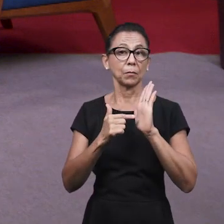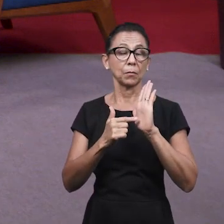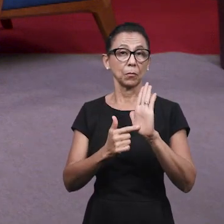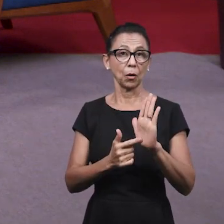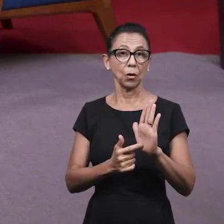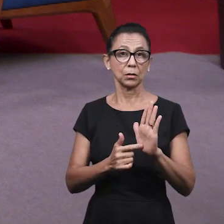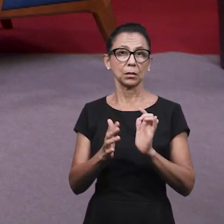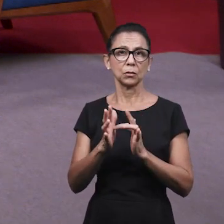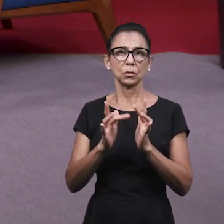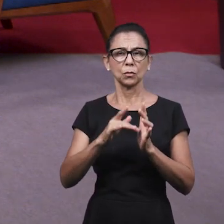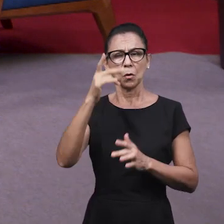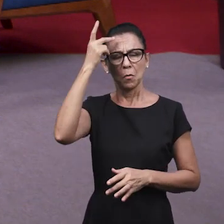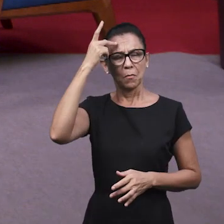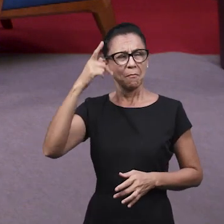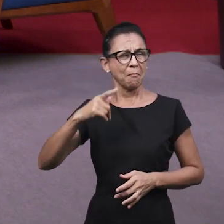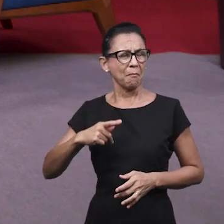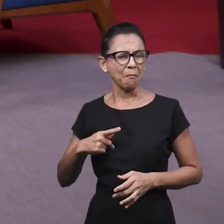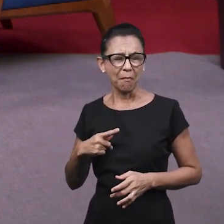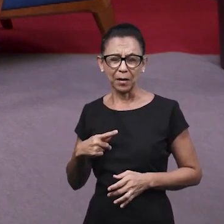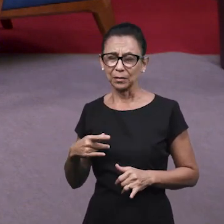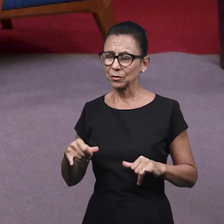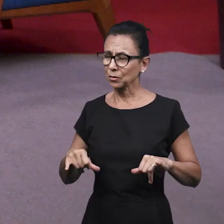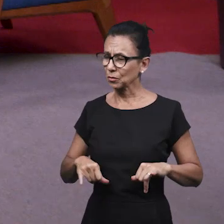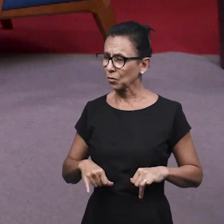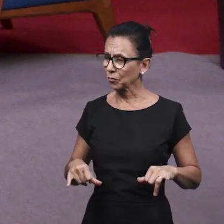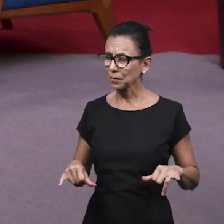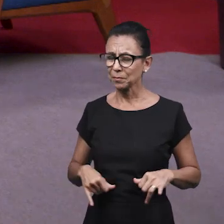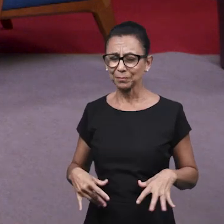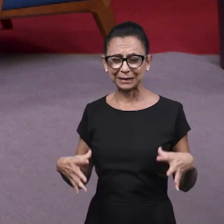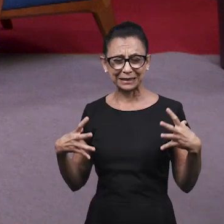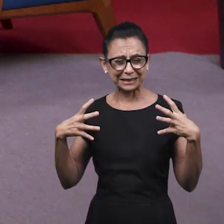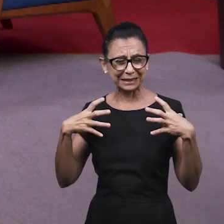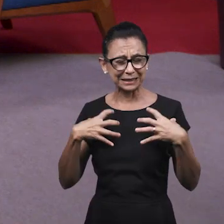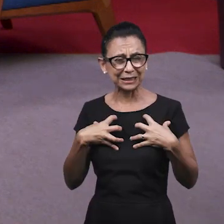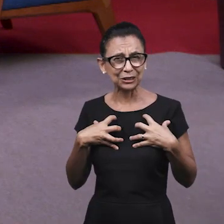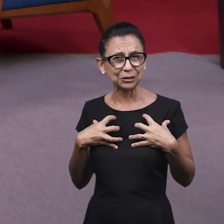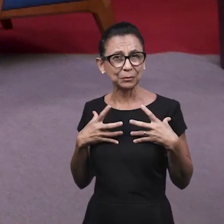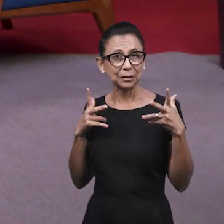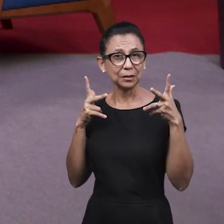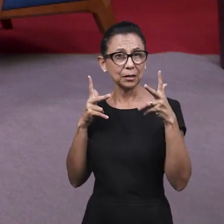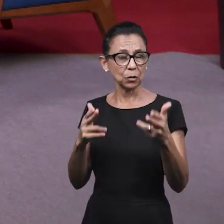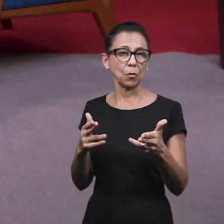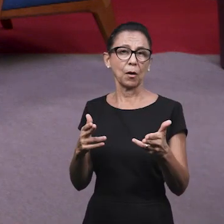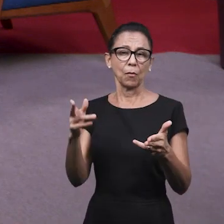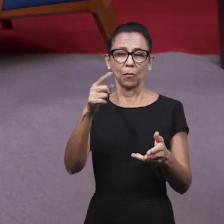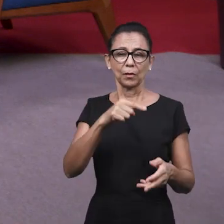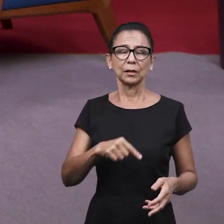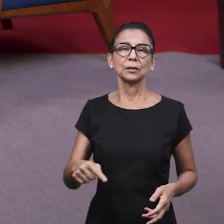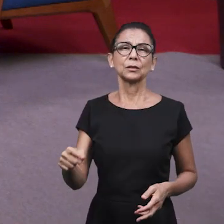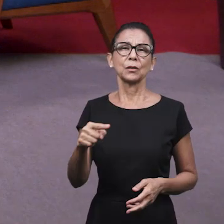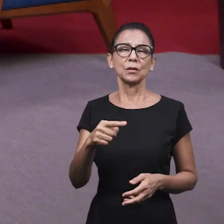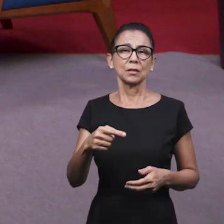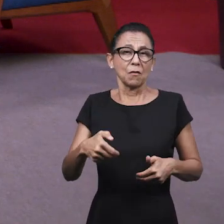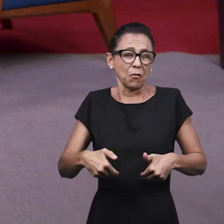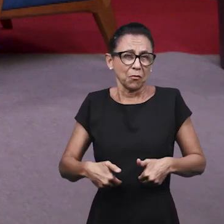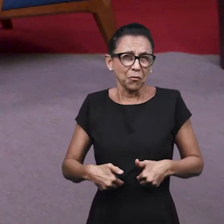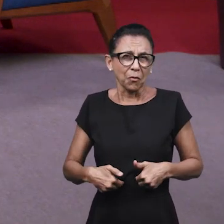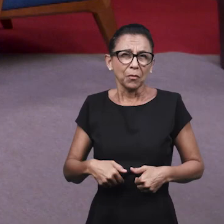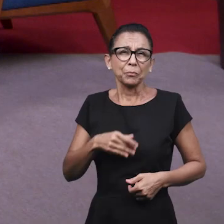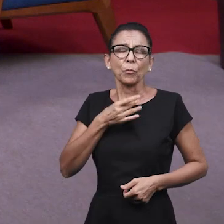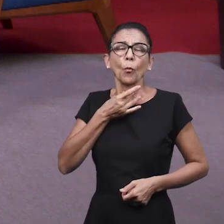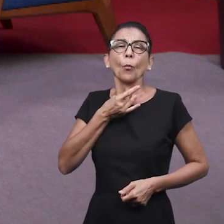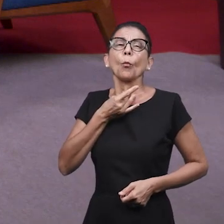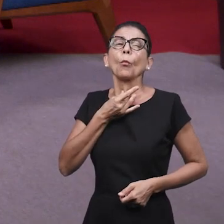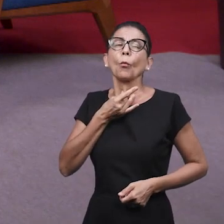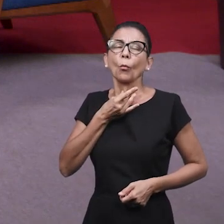La Bible dit qu'il se trouvait dans la condition d'homme, assujetti à des douleurs et aux mêmes sensations que chacun de nous